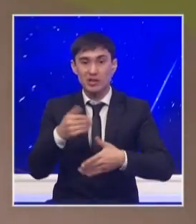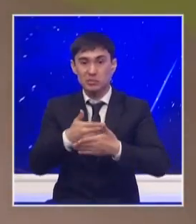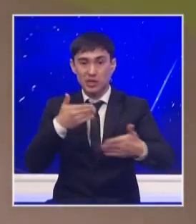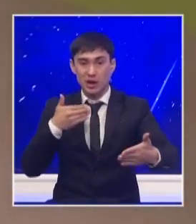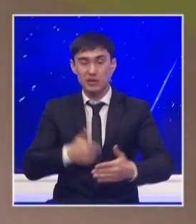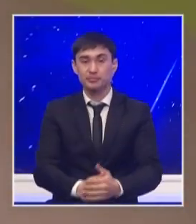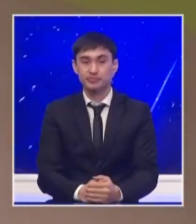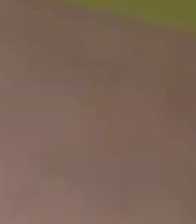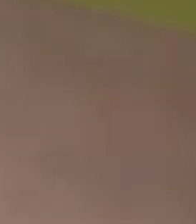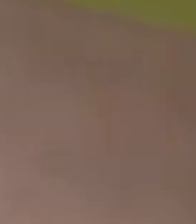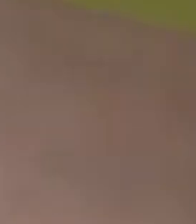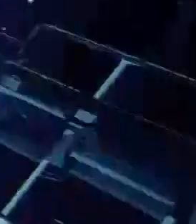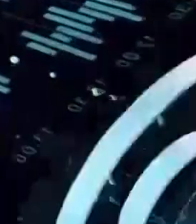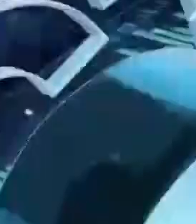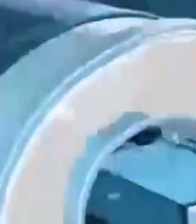заранее